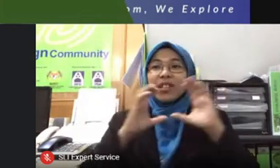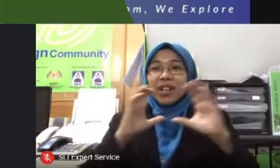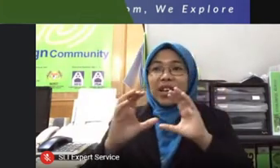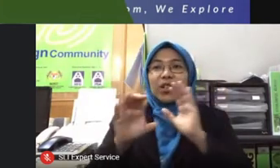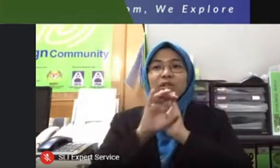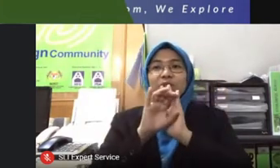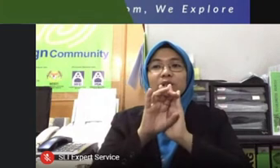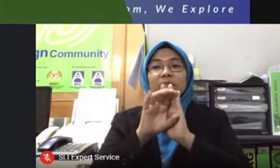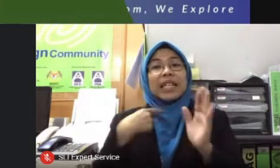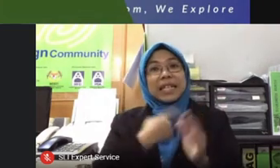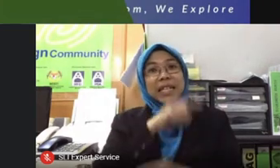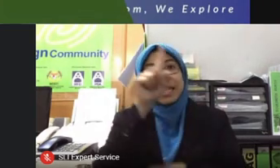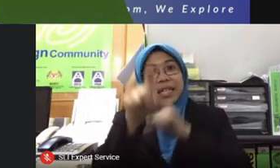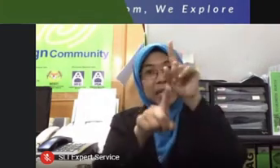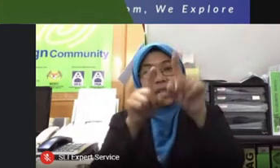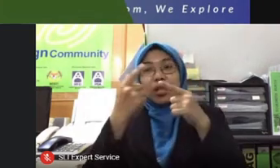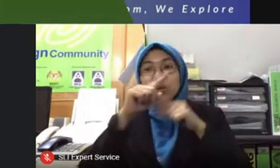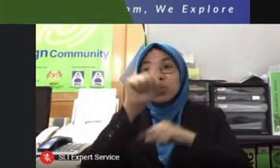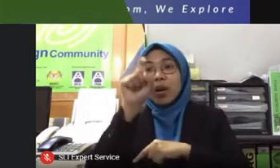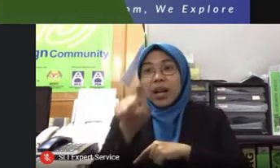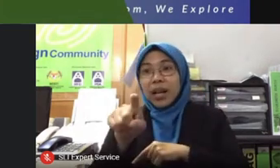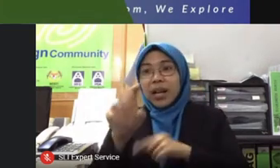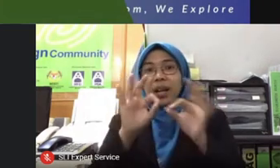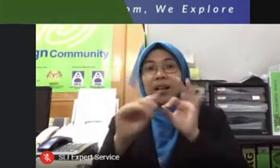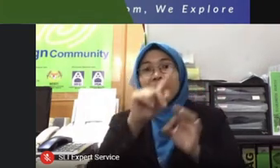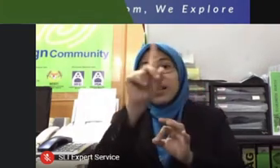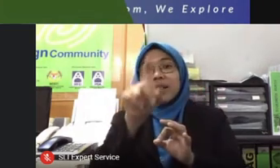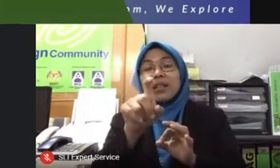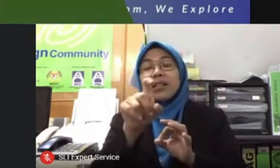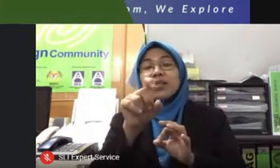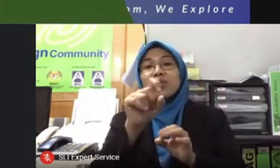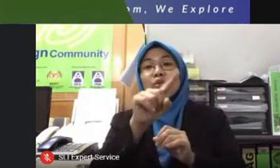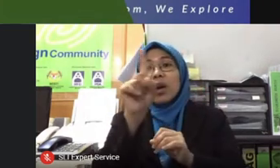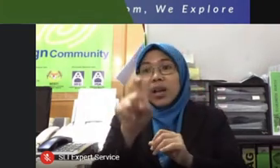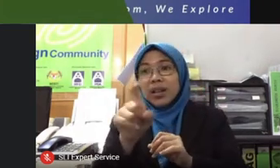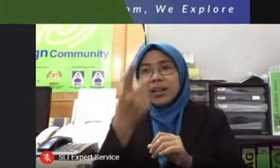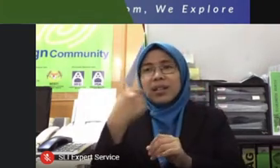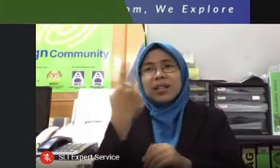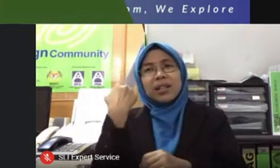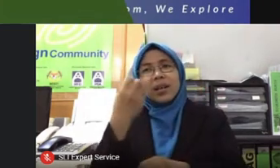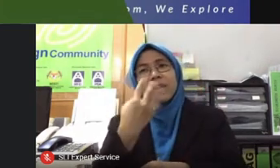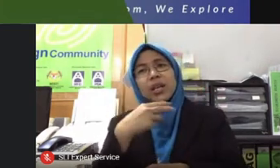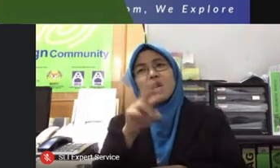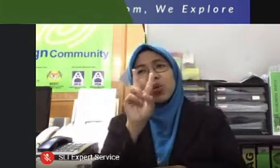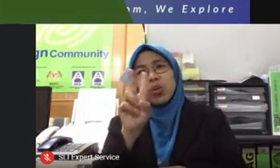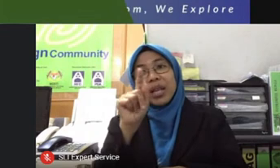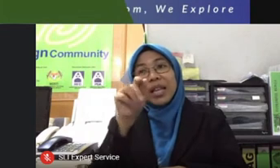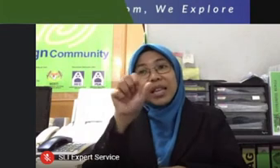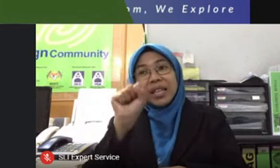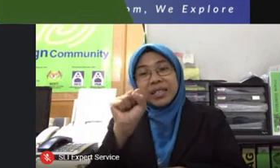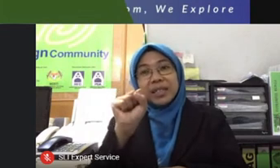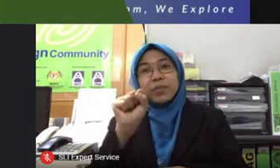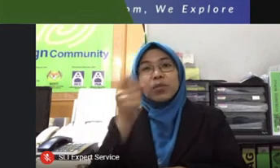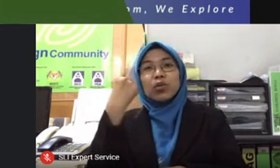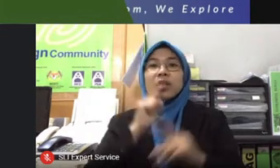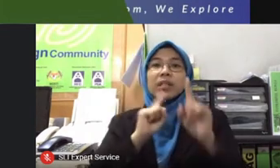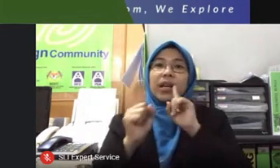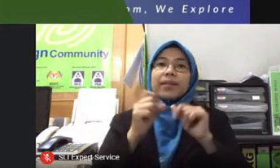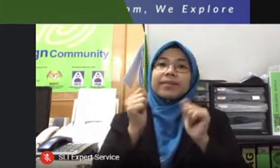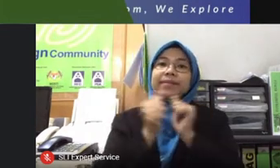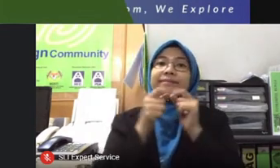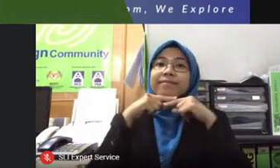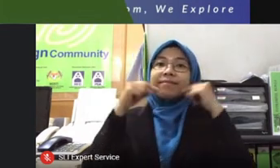Contohnya lah, kita tanya soalan, so bila kita tanya soalan tadi, sipu saya bagi dua tips untuk bercakap sambil senyum.